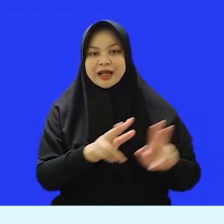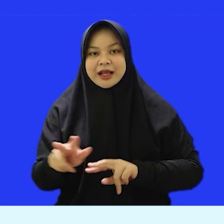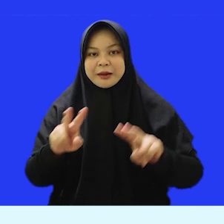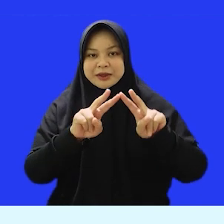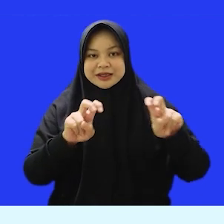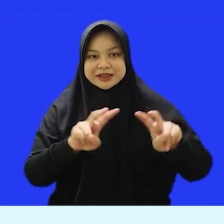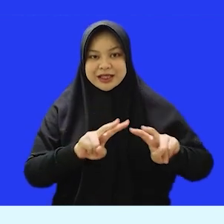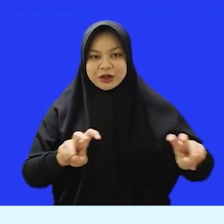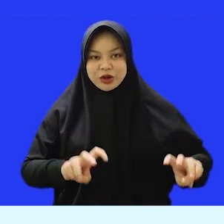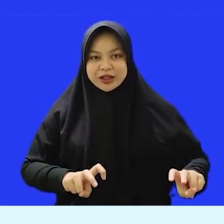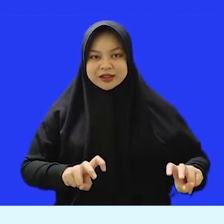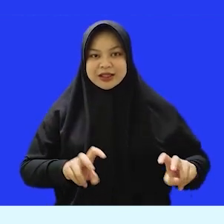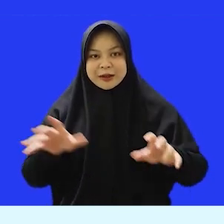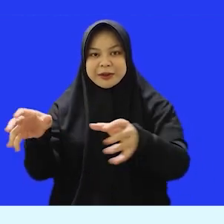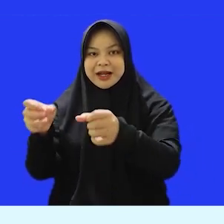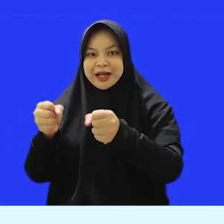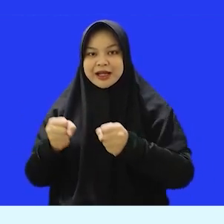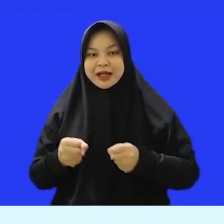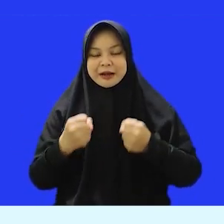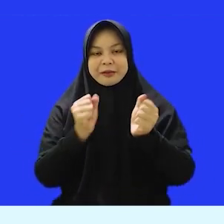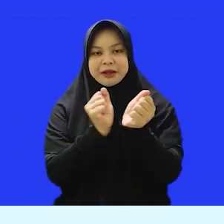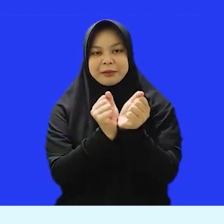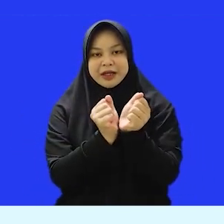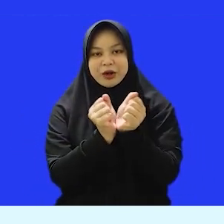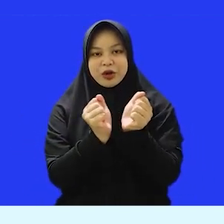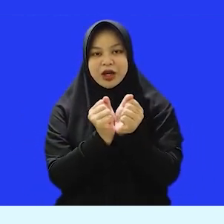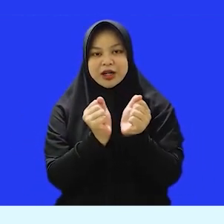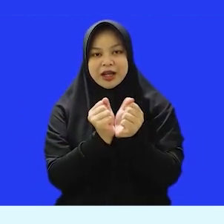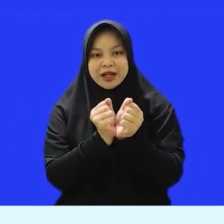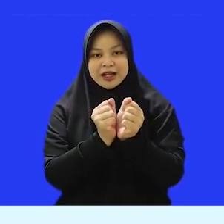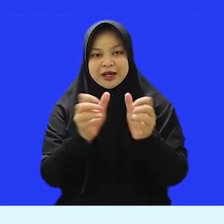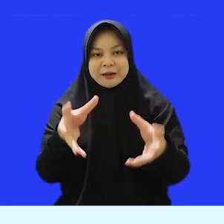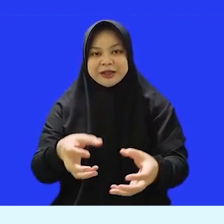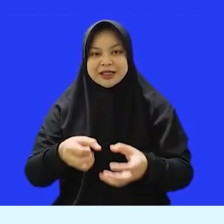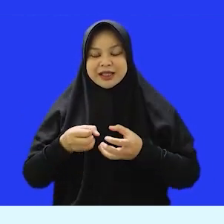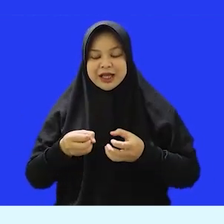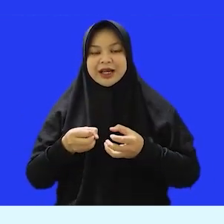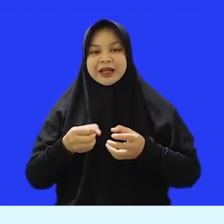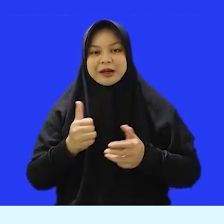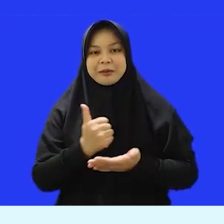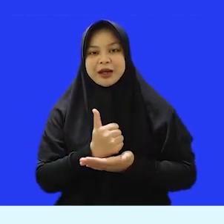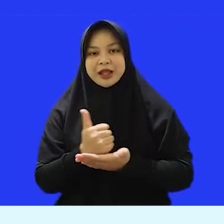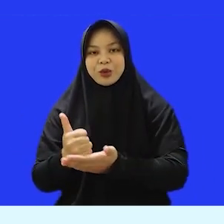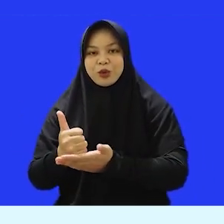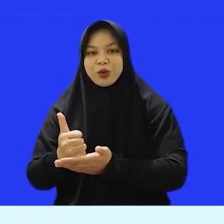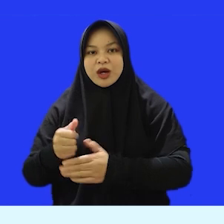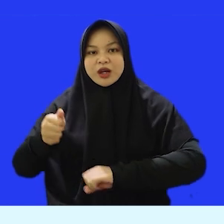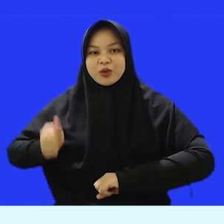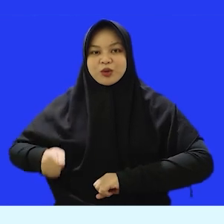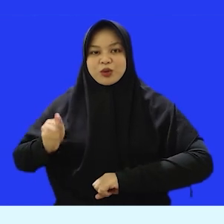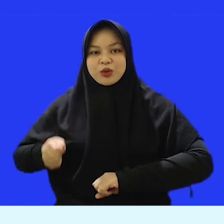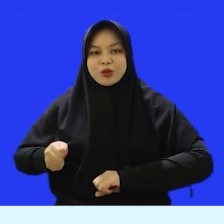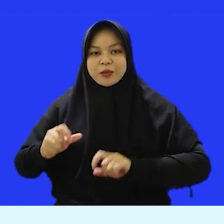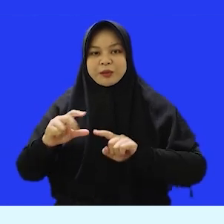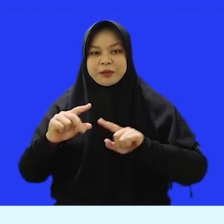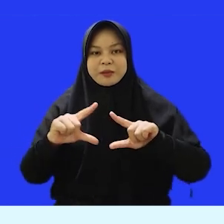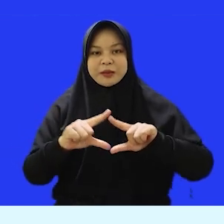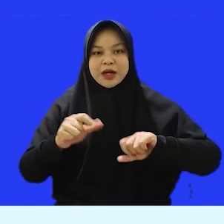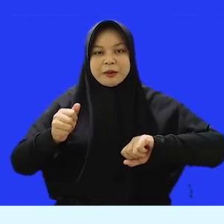penyidikan, penangkapan dan penahanan, penyitaan atau penggeledahan, bantuan hukum,